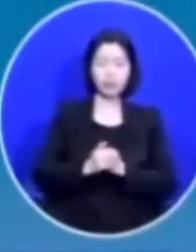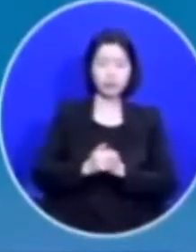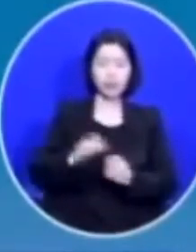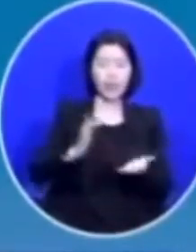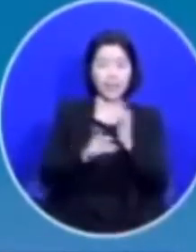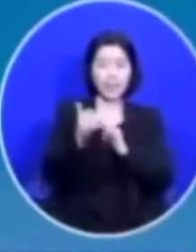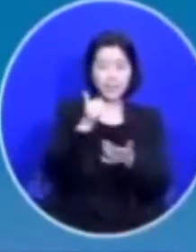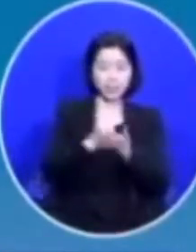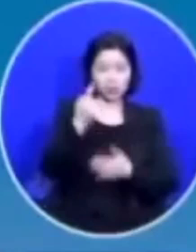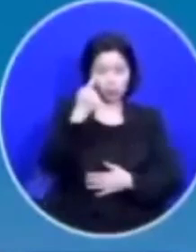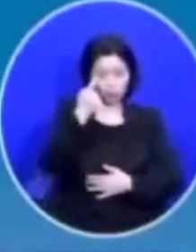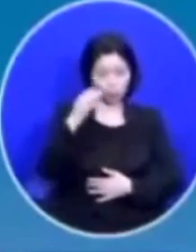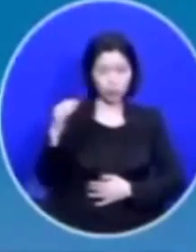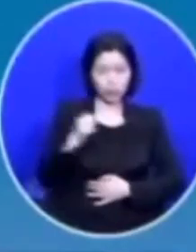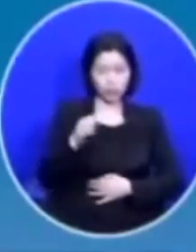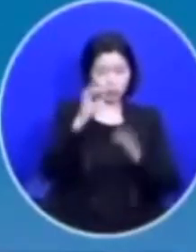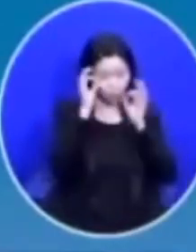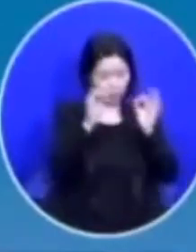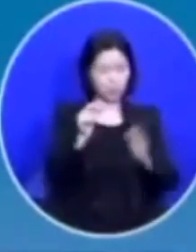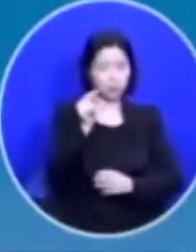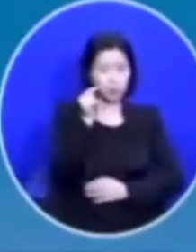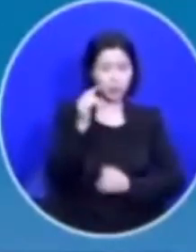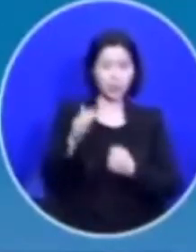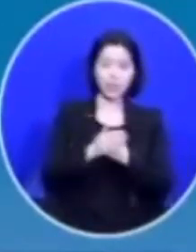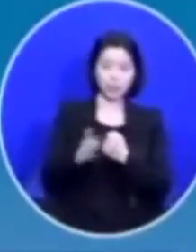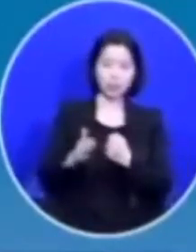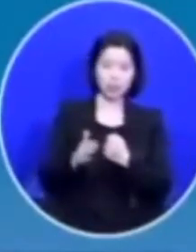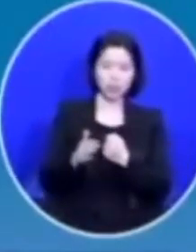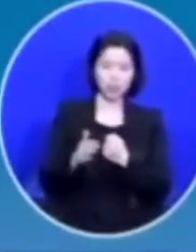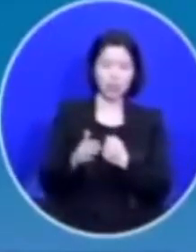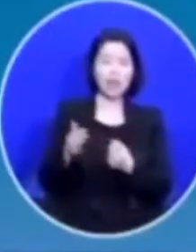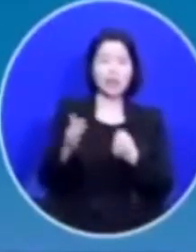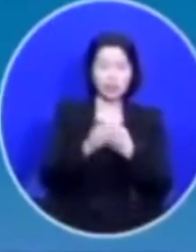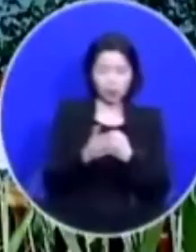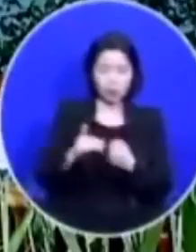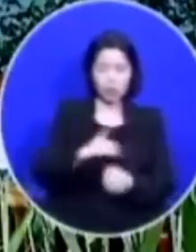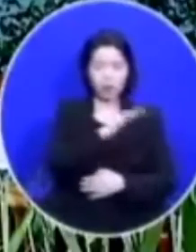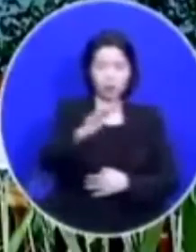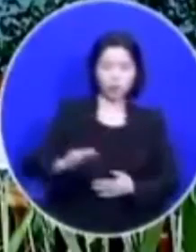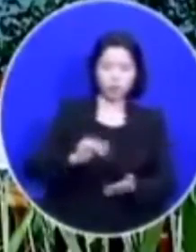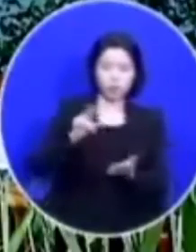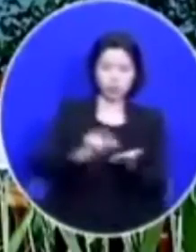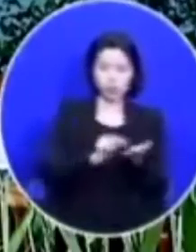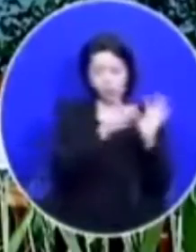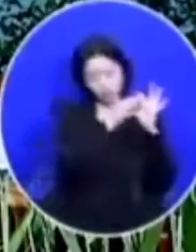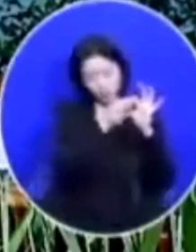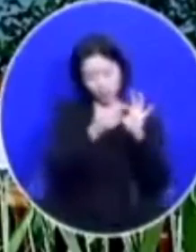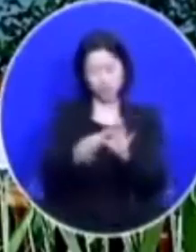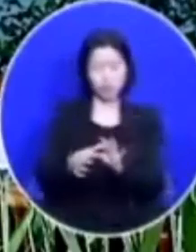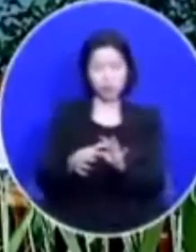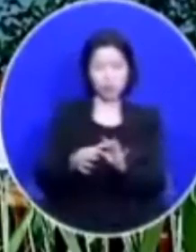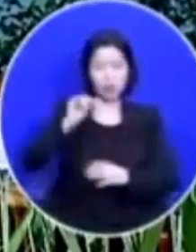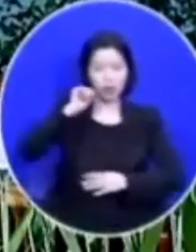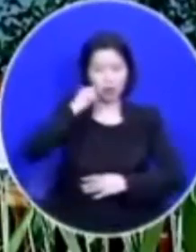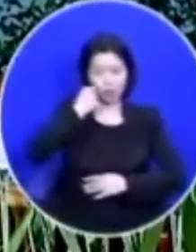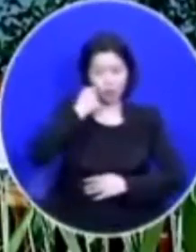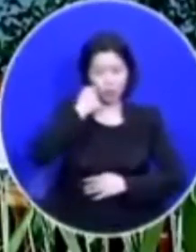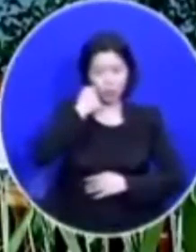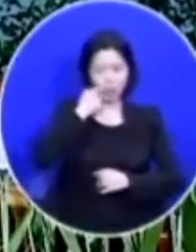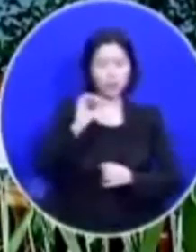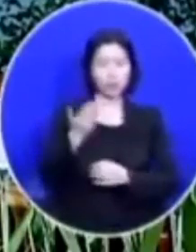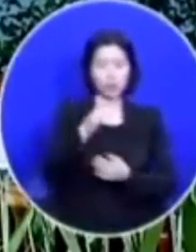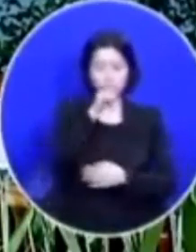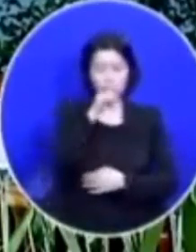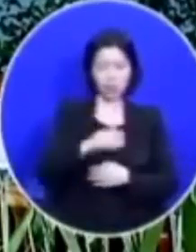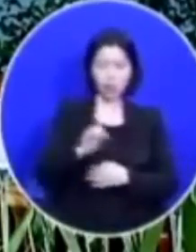예수님의 눈으로 보지 못하니까 그러니까 우리의 문제는 계속 이렇게 어려워지는 것입니다